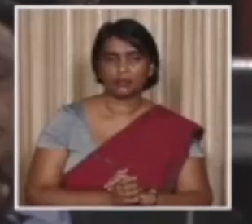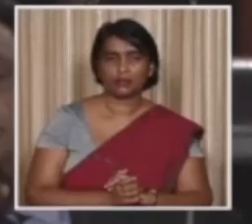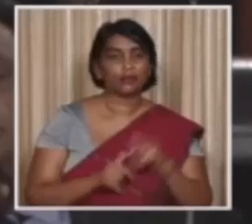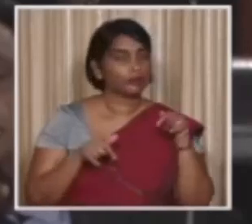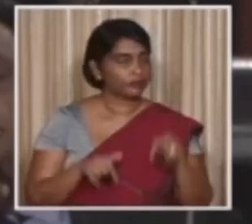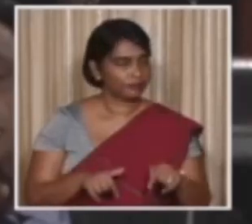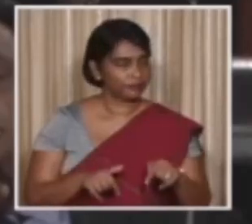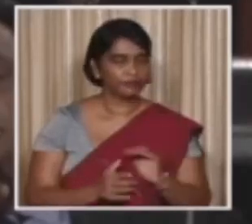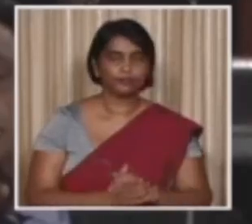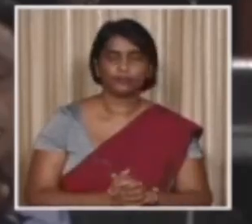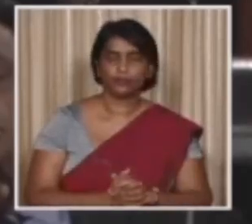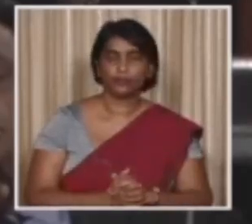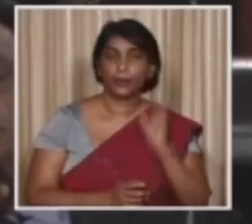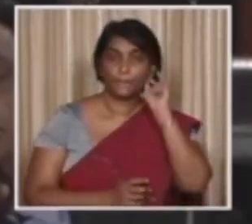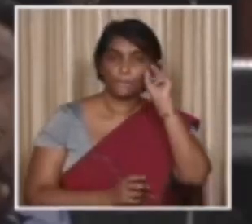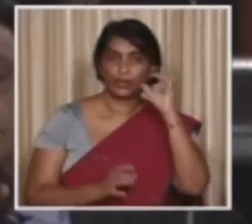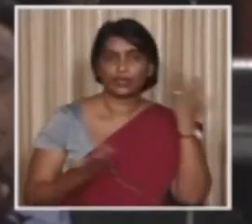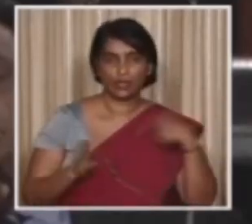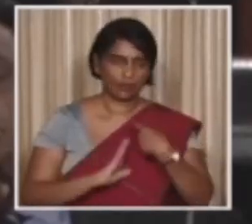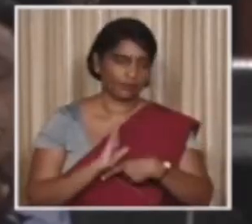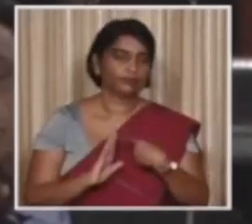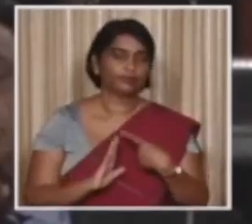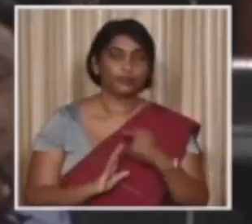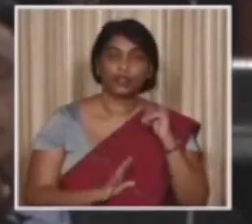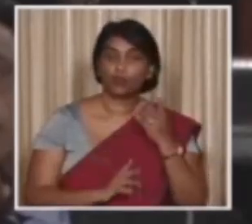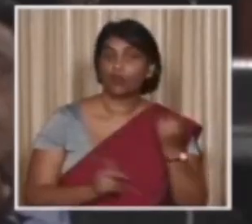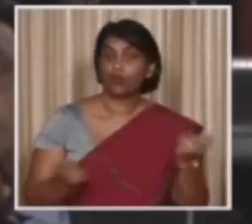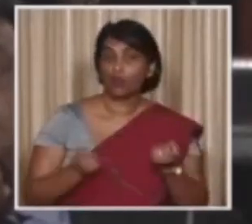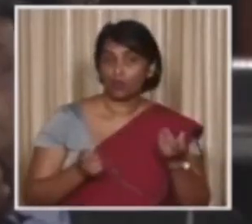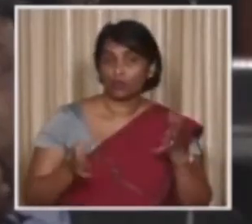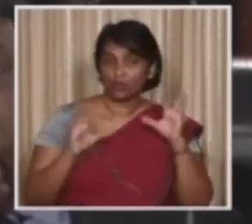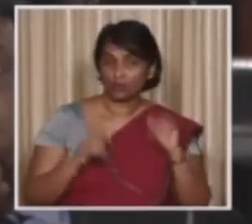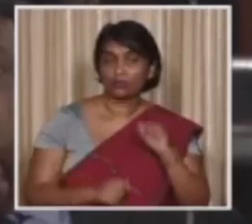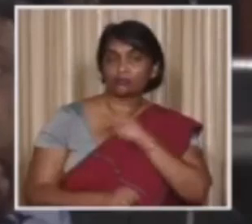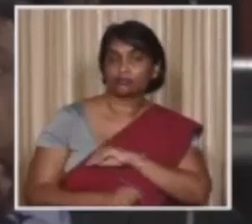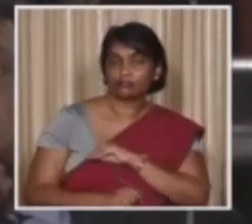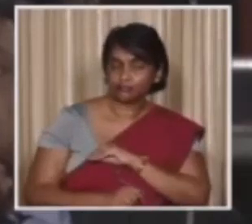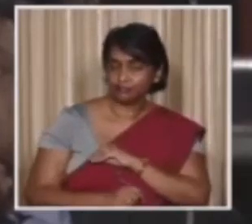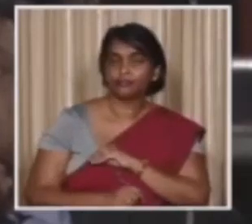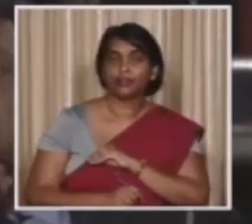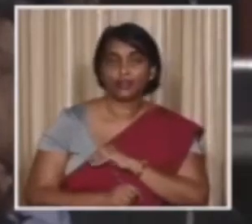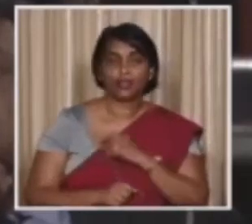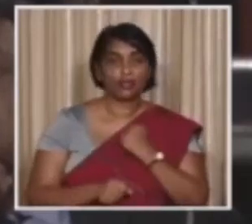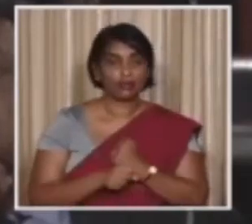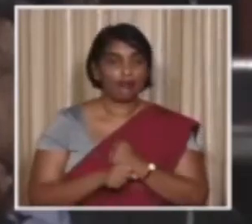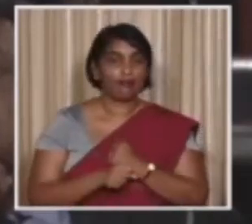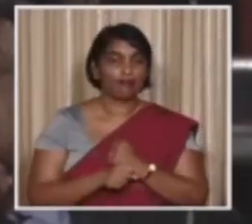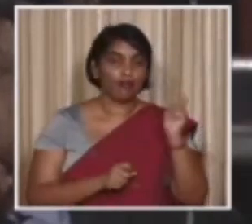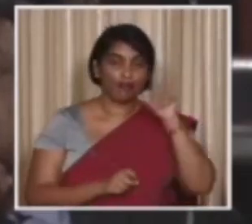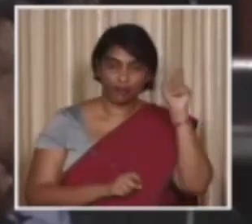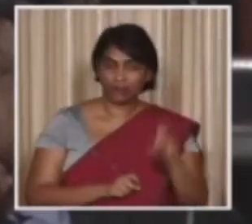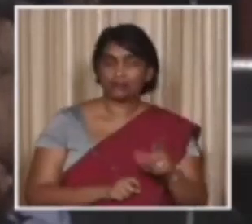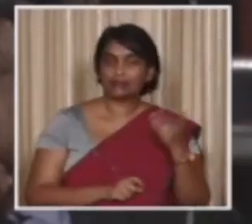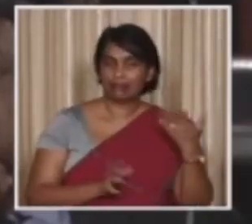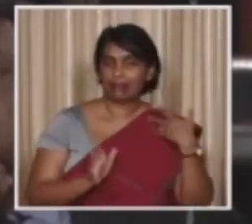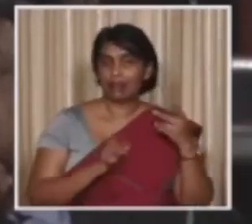අද බිත්තර නැහැ මේ රටේ. සමහර මුදලාලිලගේ ශාක්කුව වලට වැඩිච්ච රාජ නිලධාරීන්